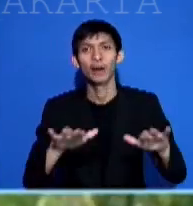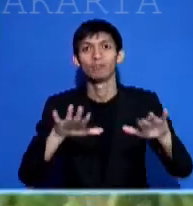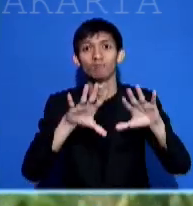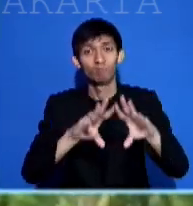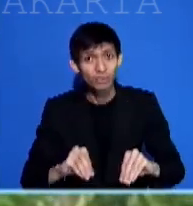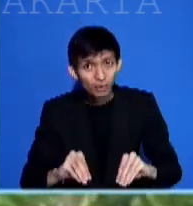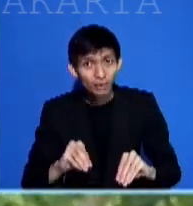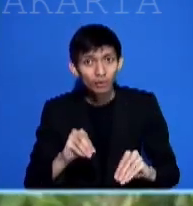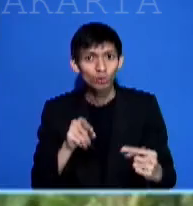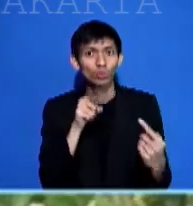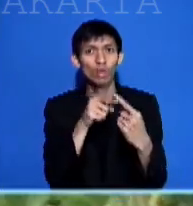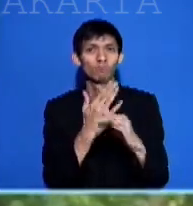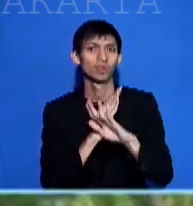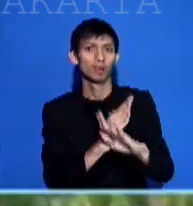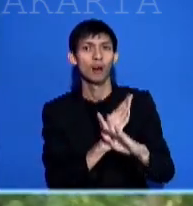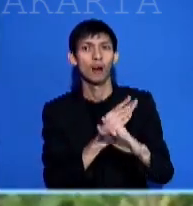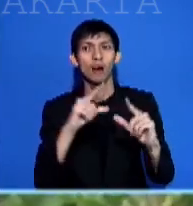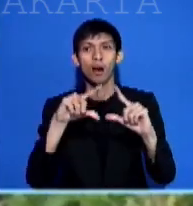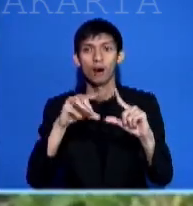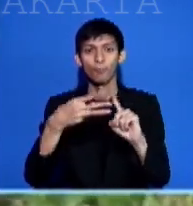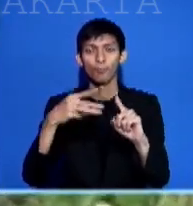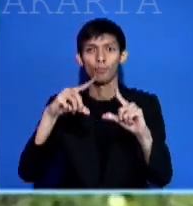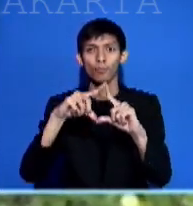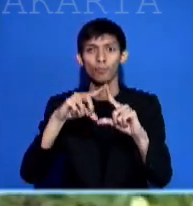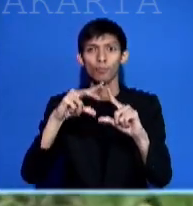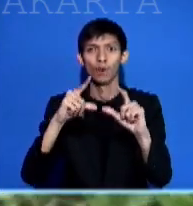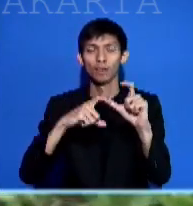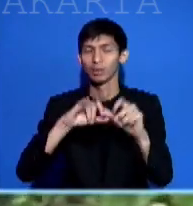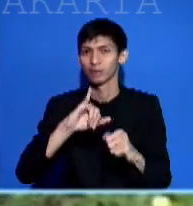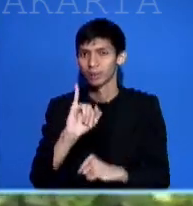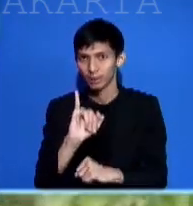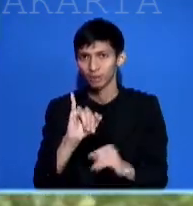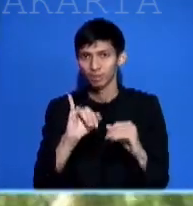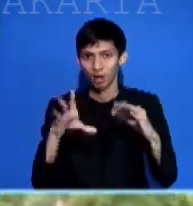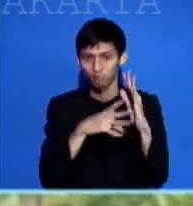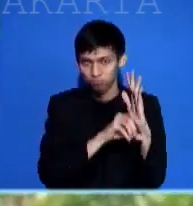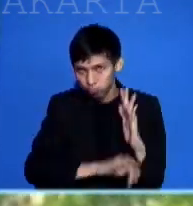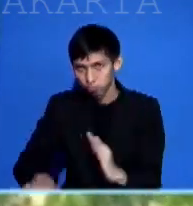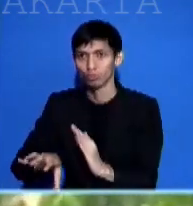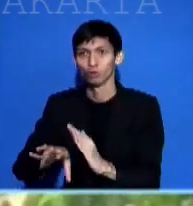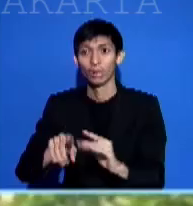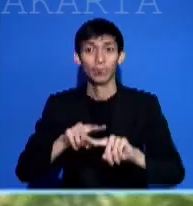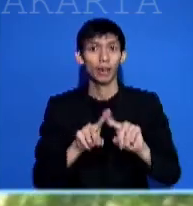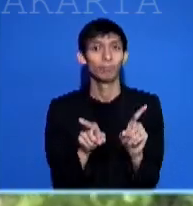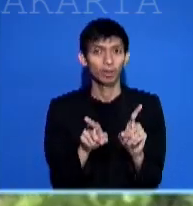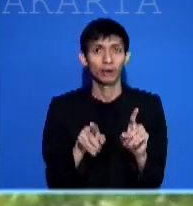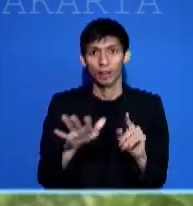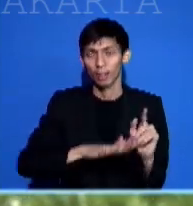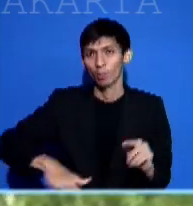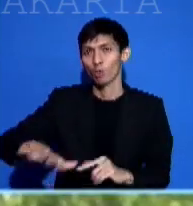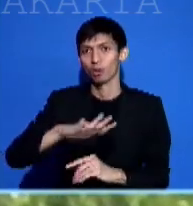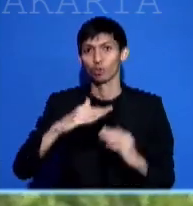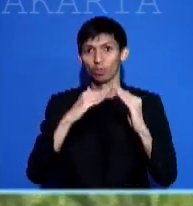ingangampunten mangru Menik Ugi Dados papan gesangipun ewonan peksik wisatawan ingkangendangi